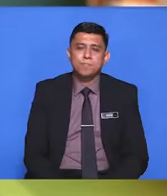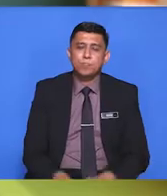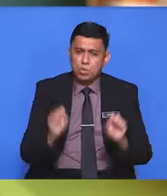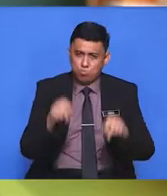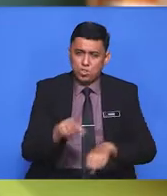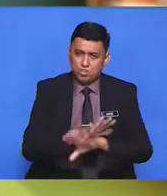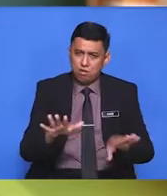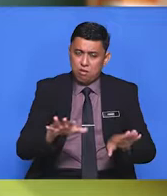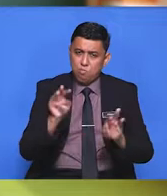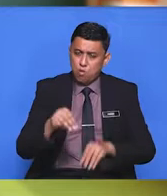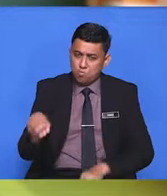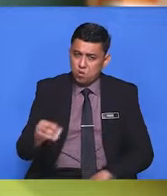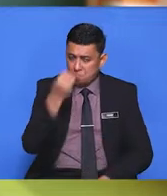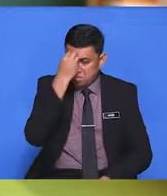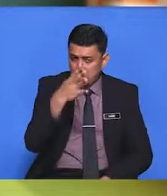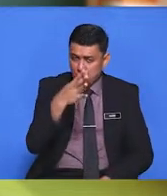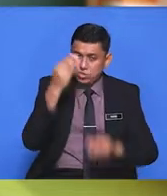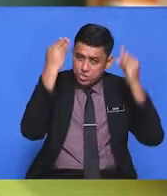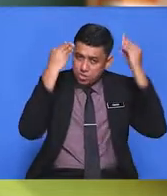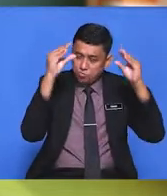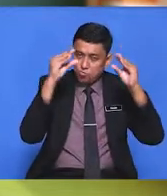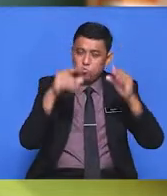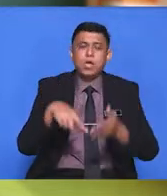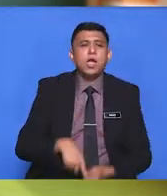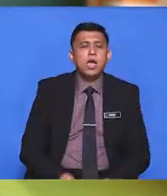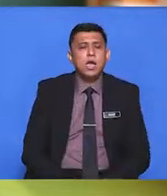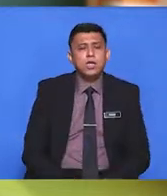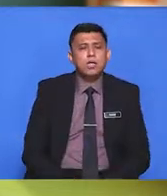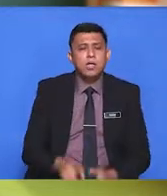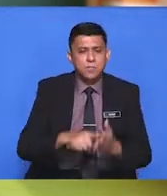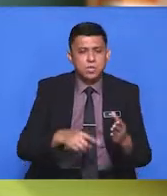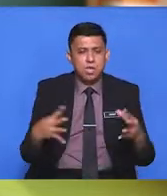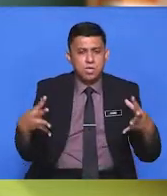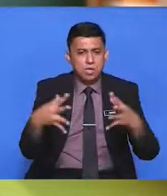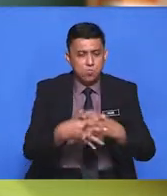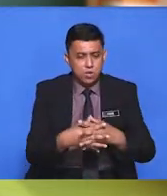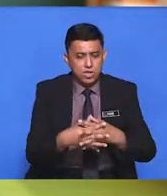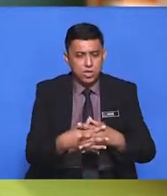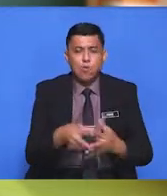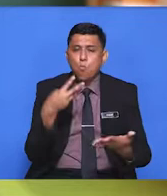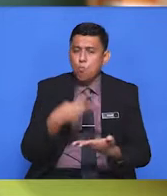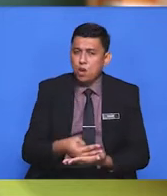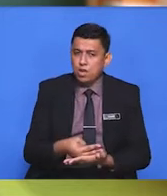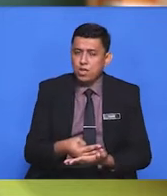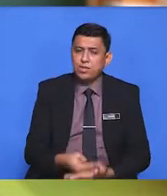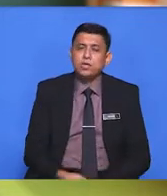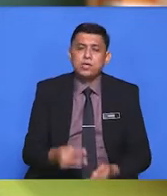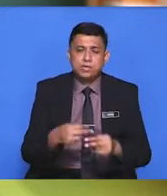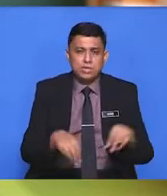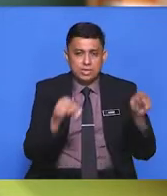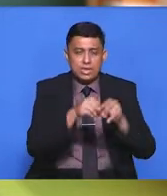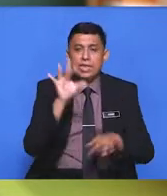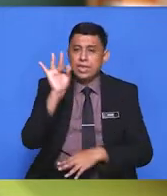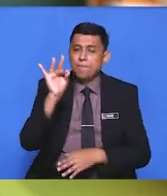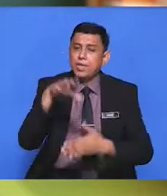Boleh tak murid-murid nyatakan kepada cikgu? Apakah gabungan wang yang boleh menghasilkan nilai